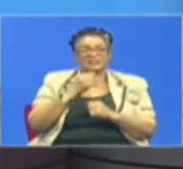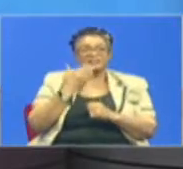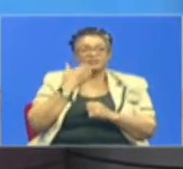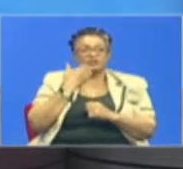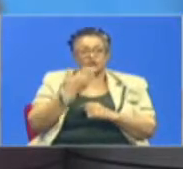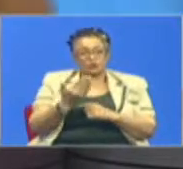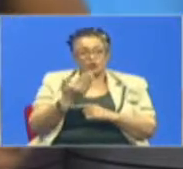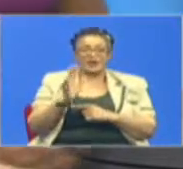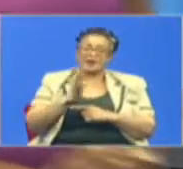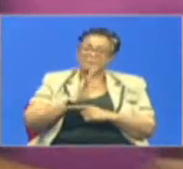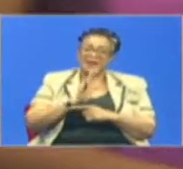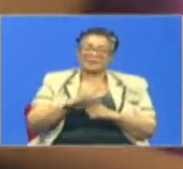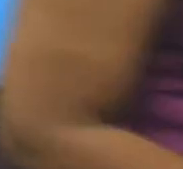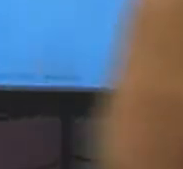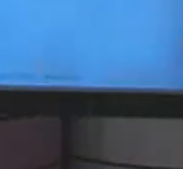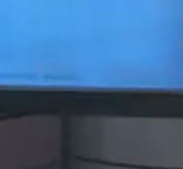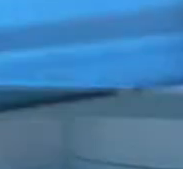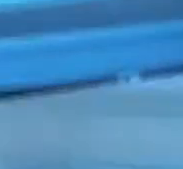kwa heri.